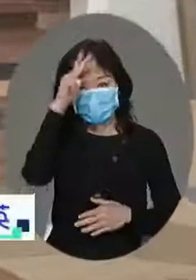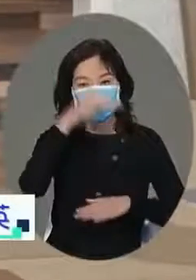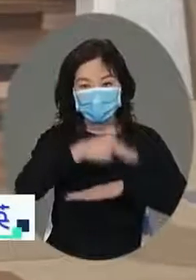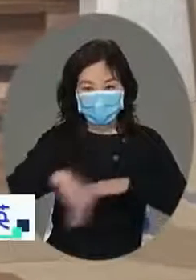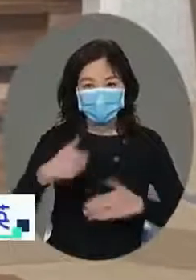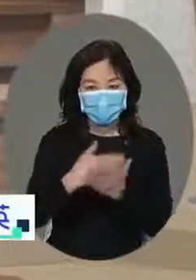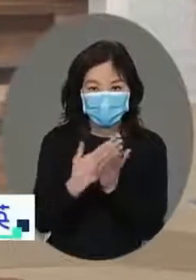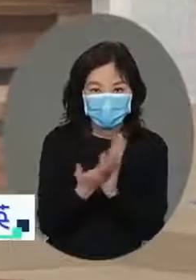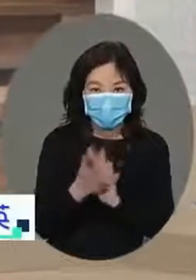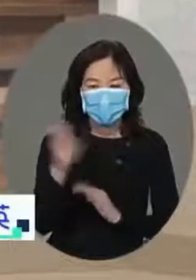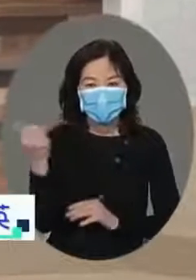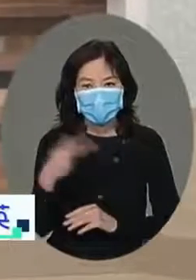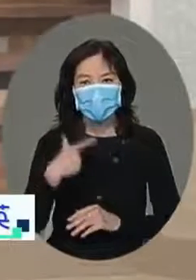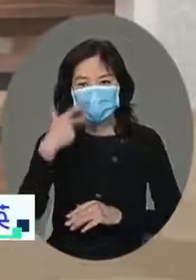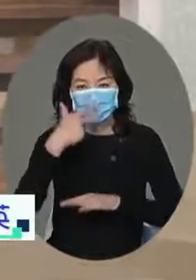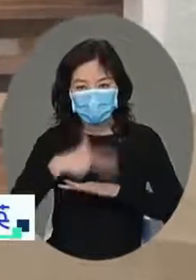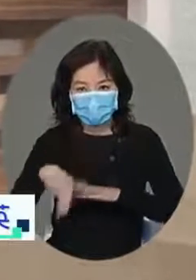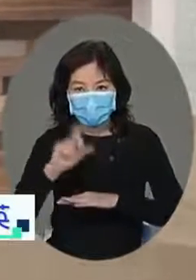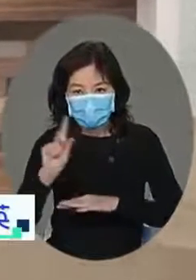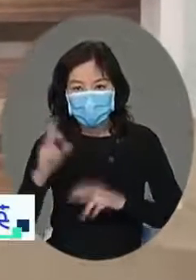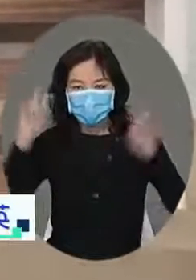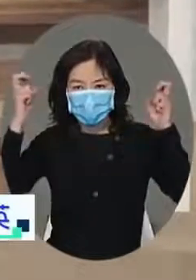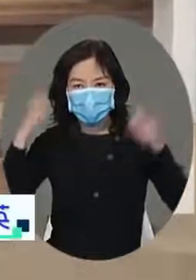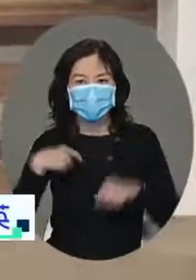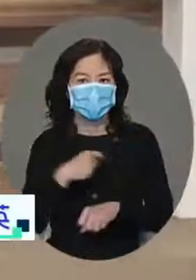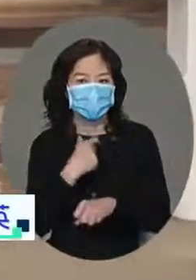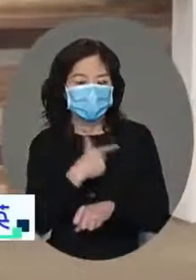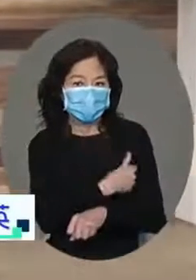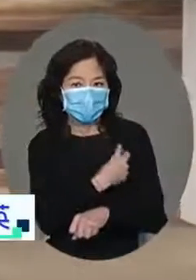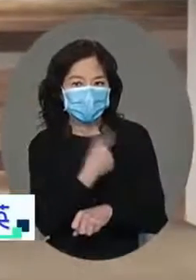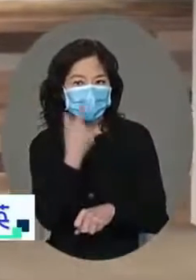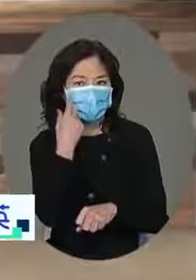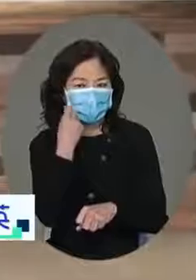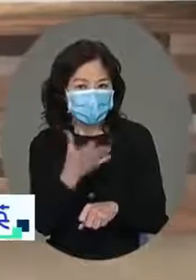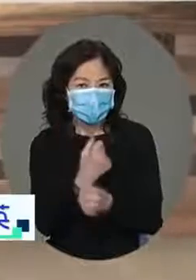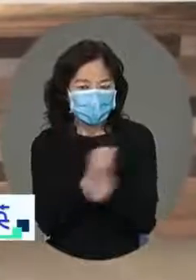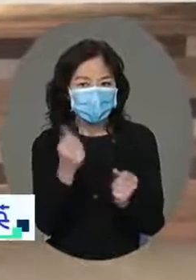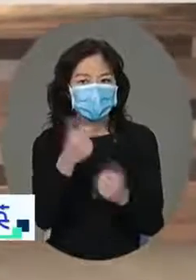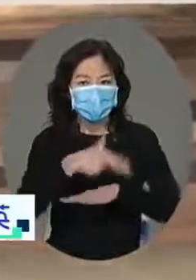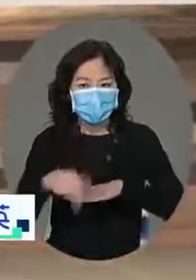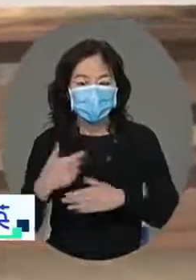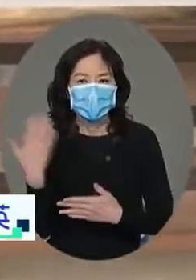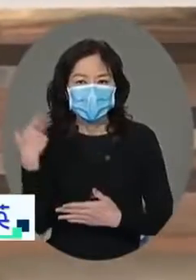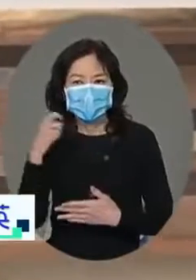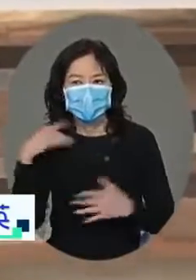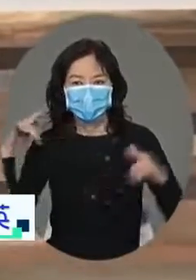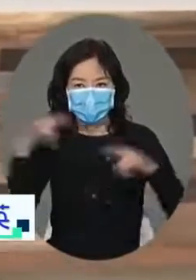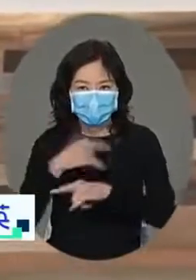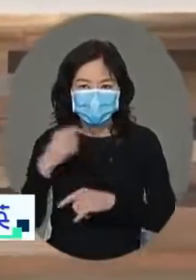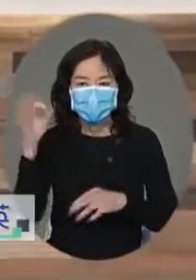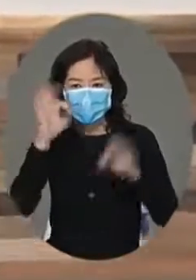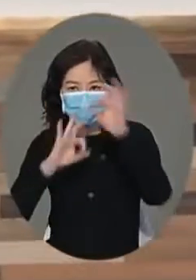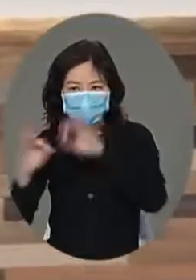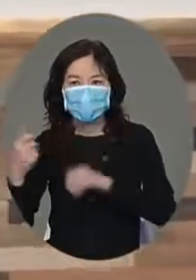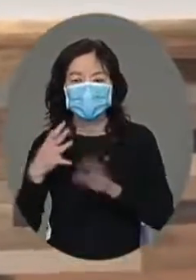繼 A、B、C、D 餐政府推出疫苗氣泡放寬食肆的防疫措施之後，再加上之前香港和新加